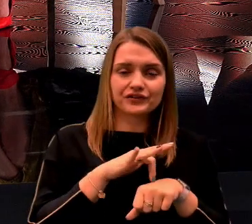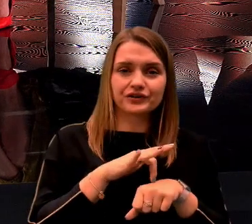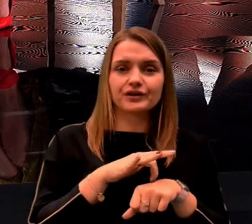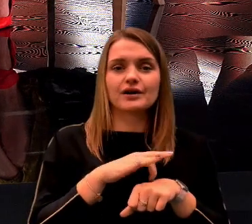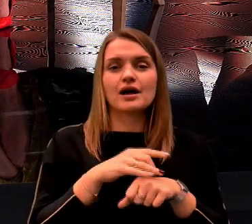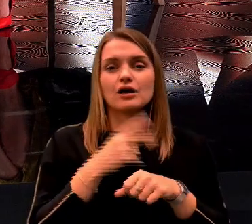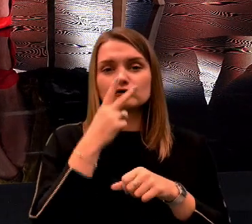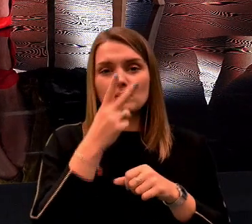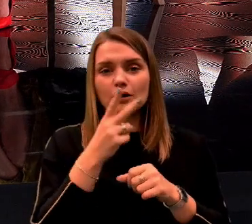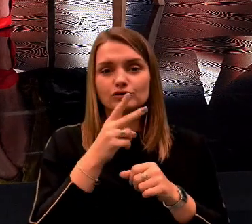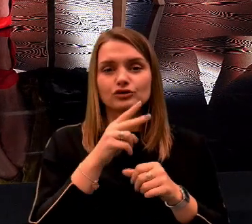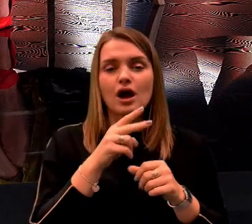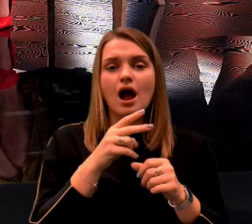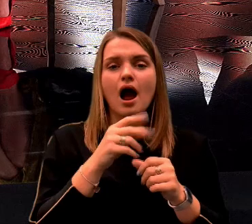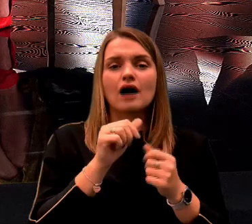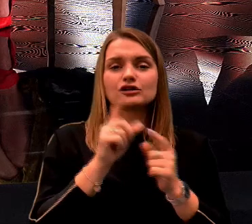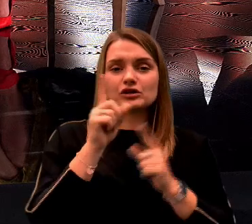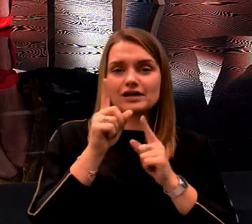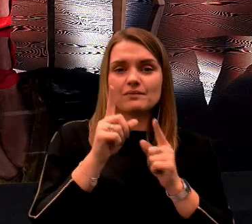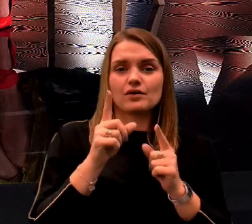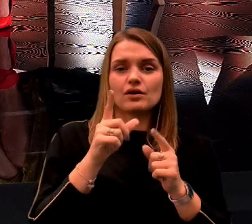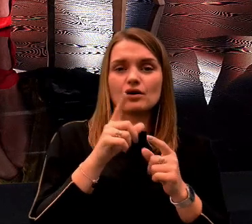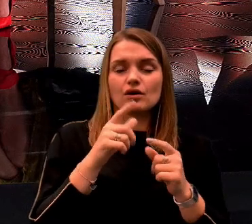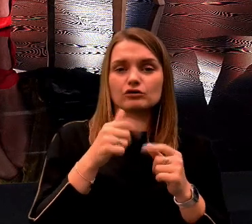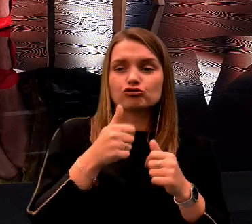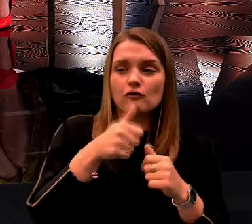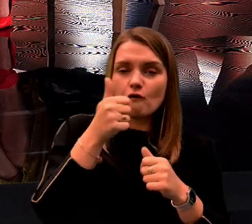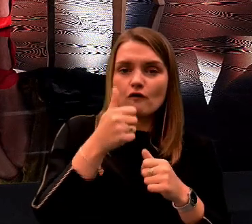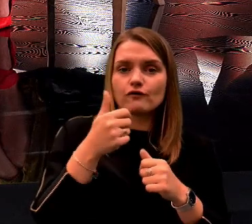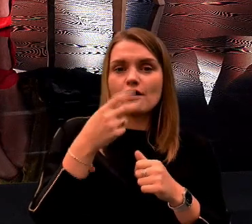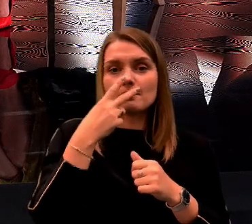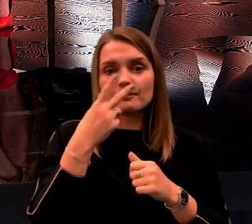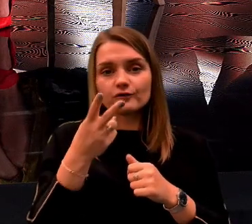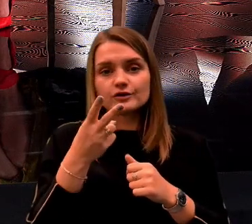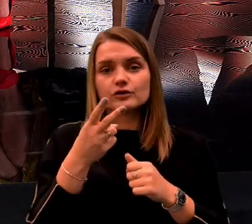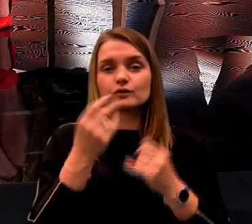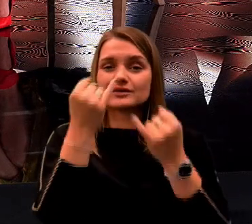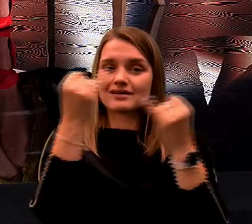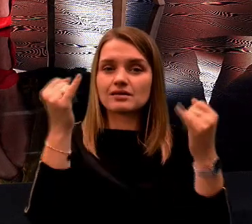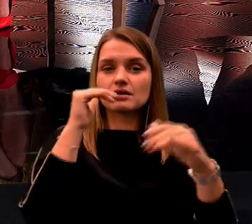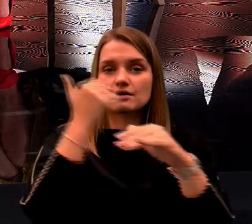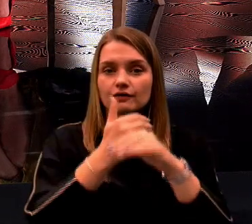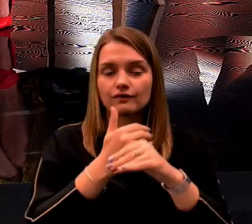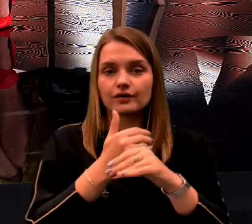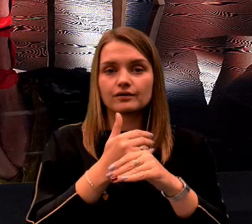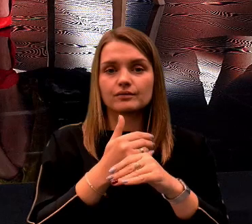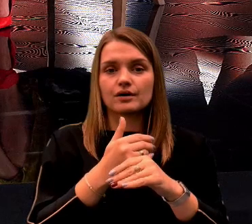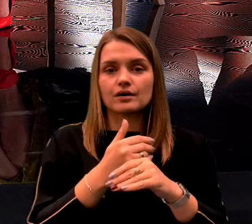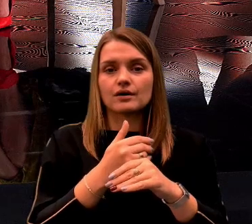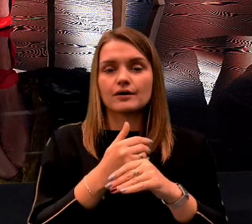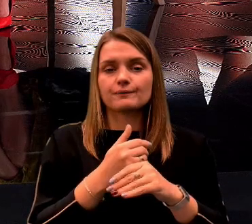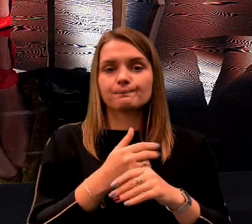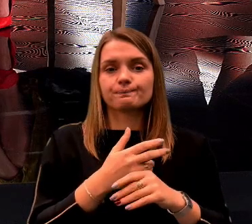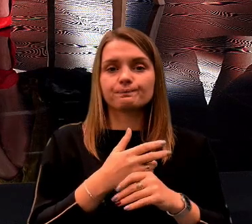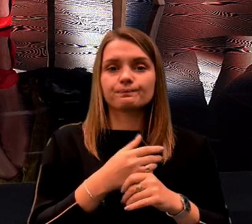nawet przełożeni zatrudniają nawet innych pracowników z innych firm i nie na budowie tego,